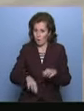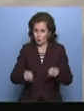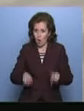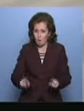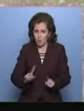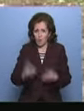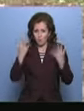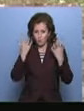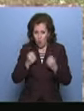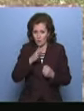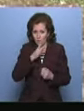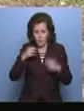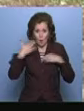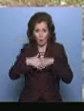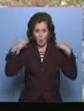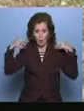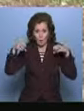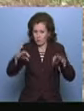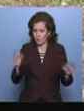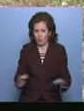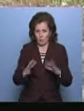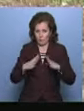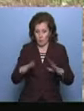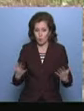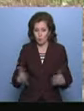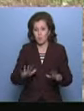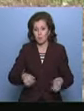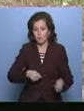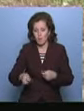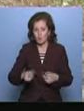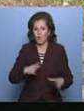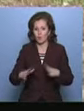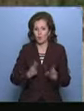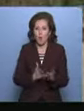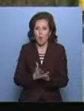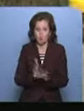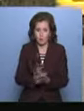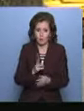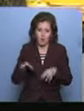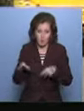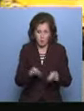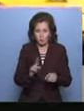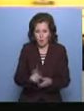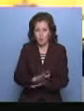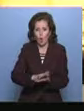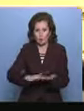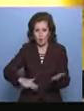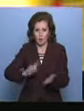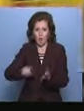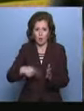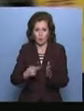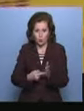Уличного освещения здесь никогда не было. Сейчас местные власти готовят обращение к транспортникам, чтобы те продлили городской маршрут